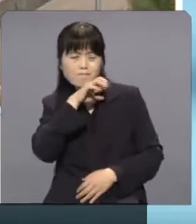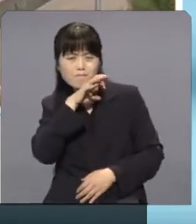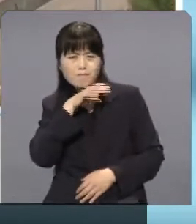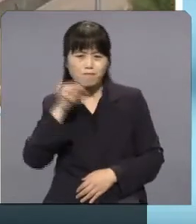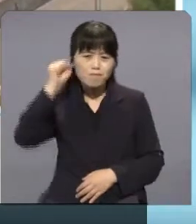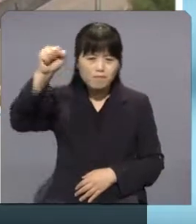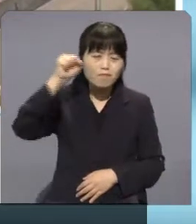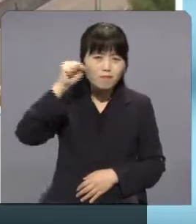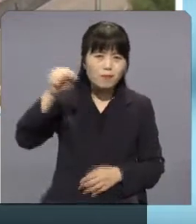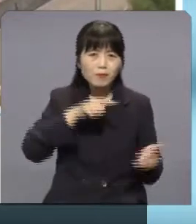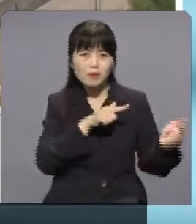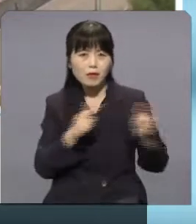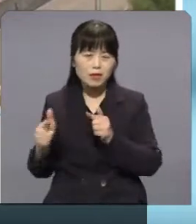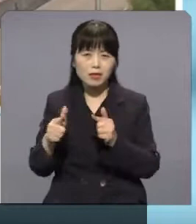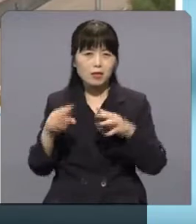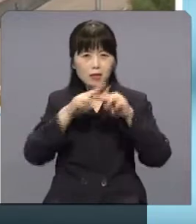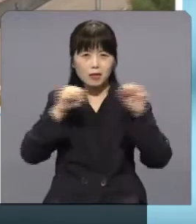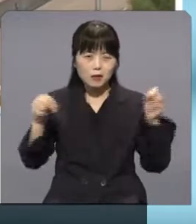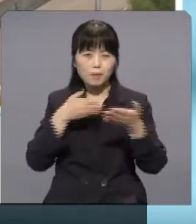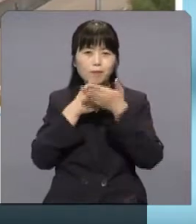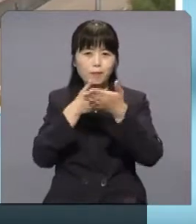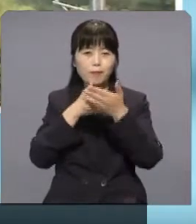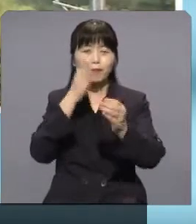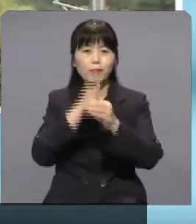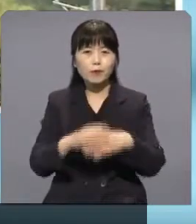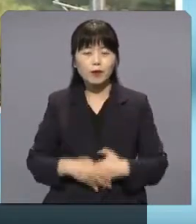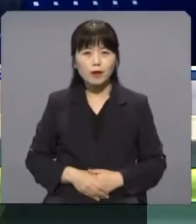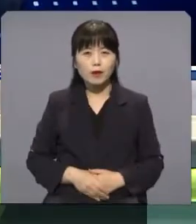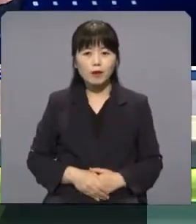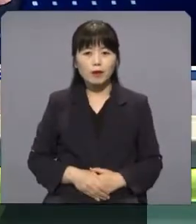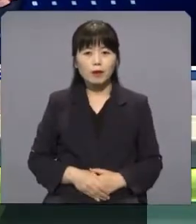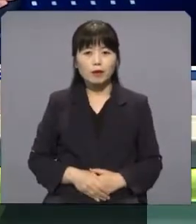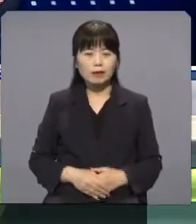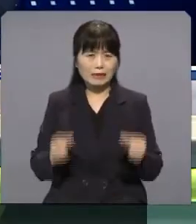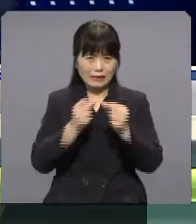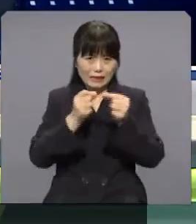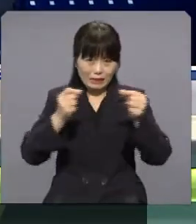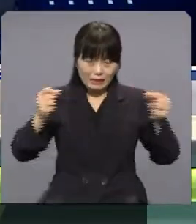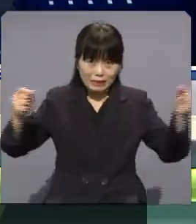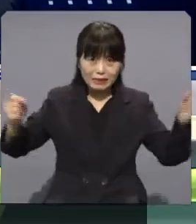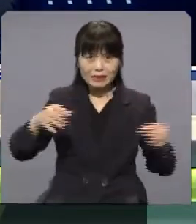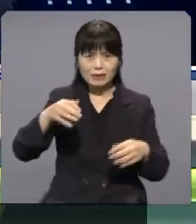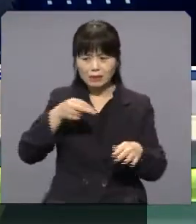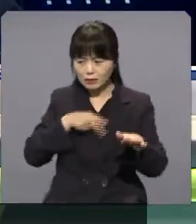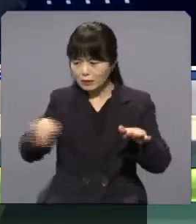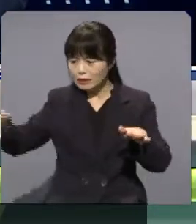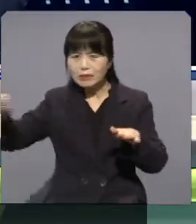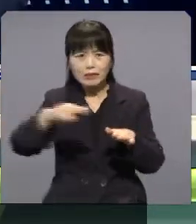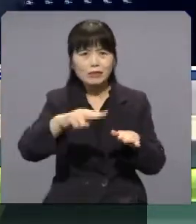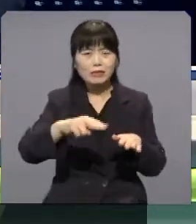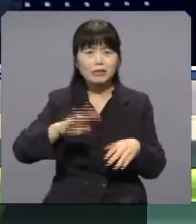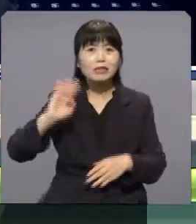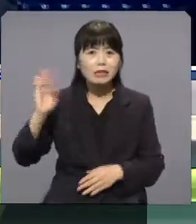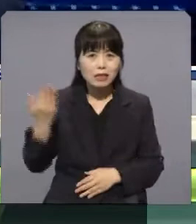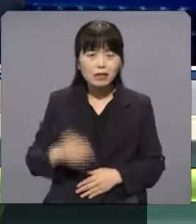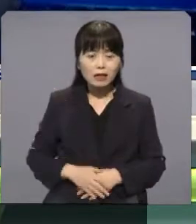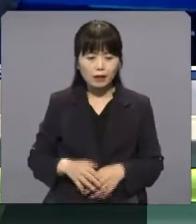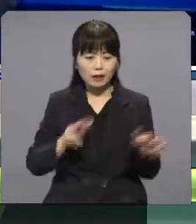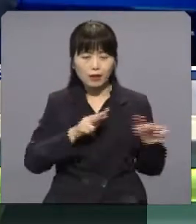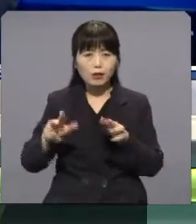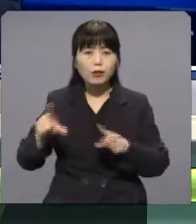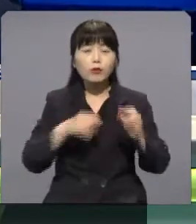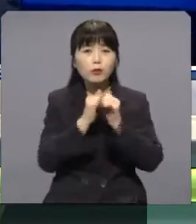패를 여 여는 등 처리를 요구하고 나섰습니다 예상 대의 딘 거리가 이렇게 되면 건널목이 없어지는 건데 당장